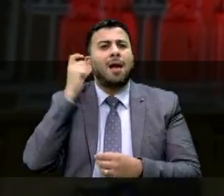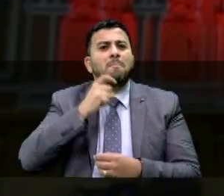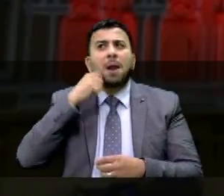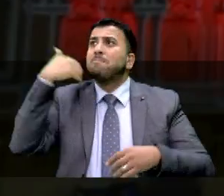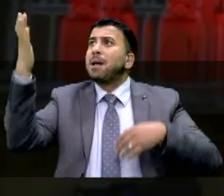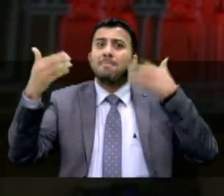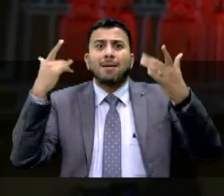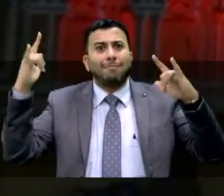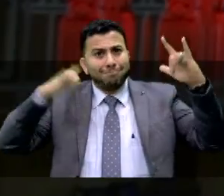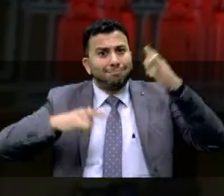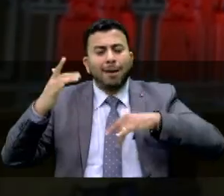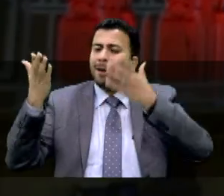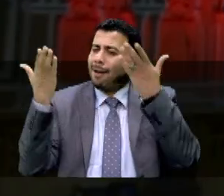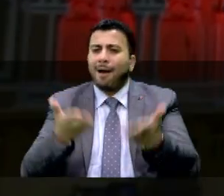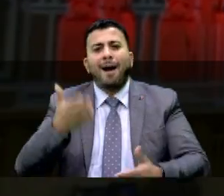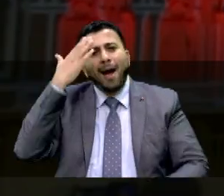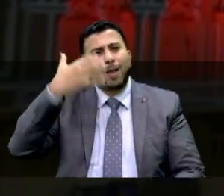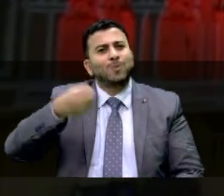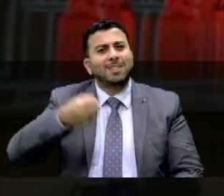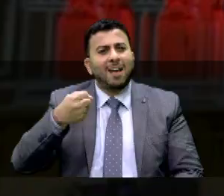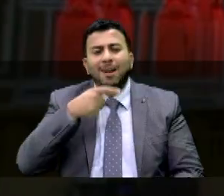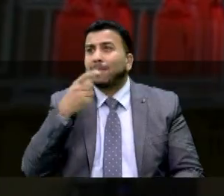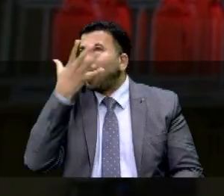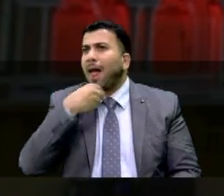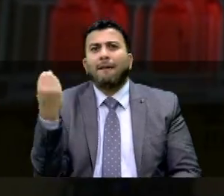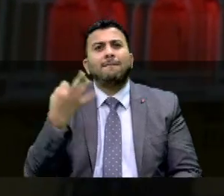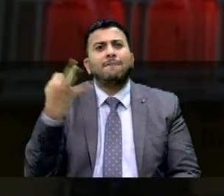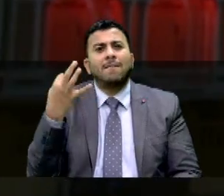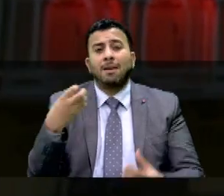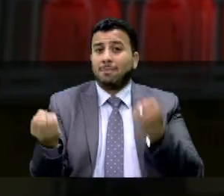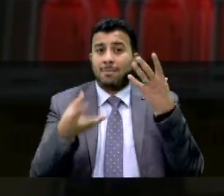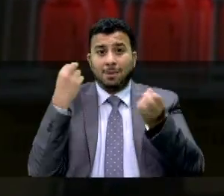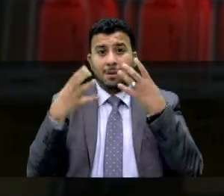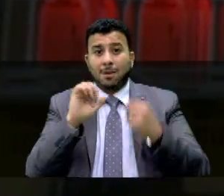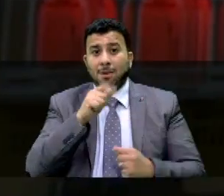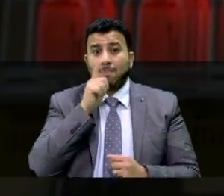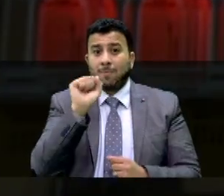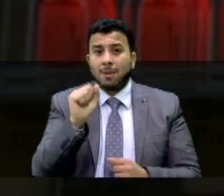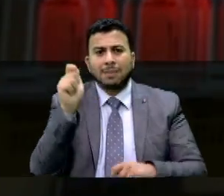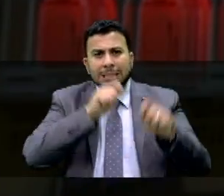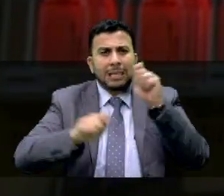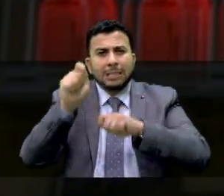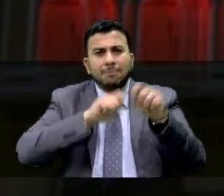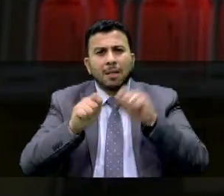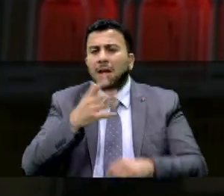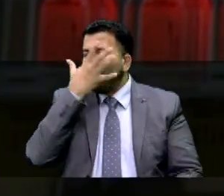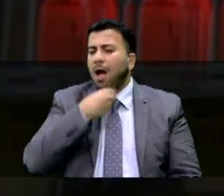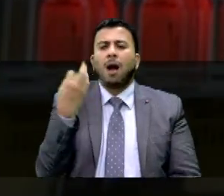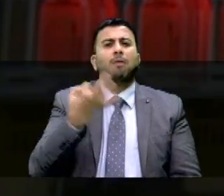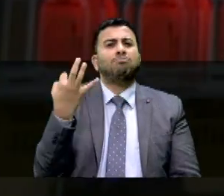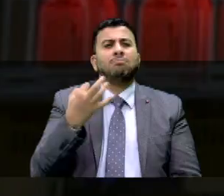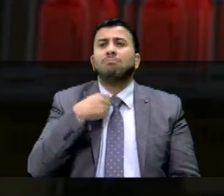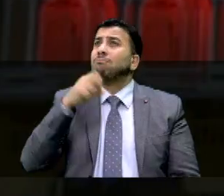الإمارات للاستمتاع بهذه الأجواء المليئة بالفن والإبداع والابتكار والتصاميم هذه الخلابة